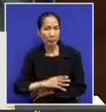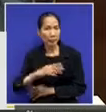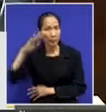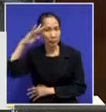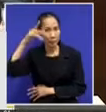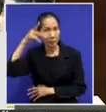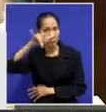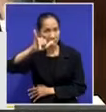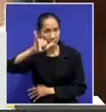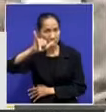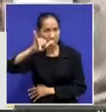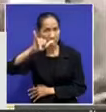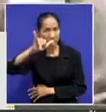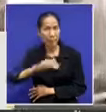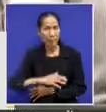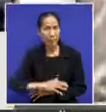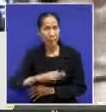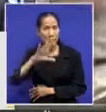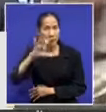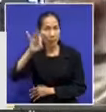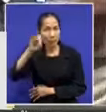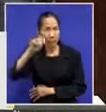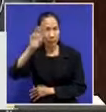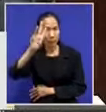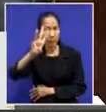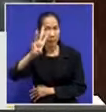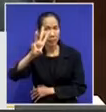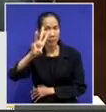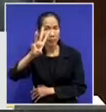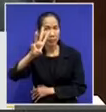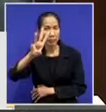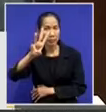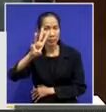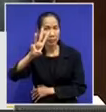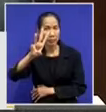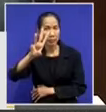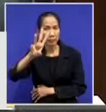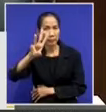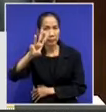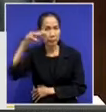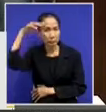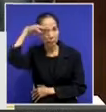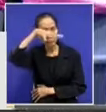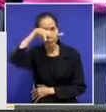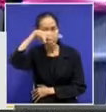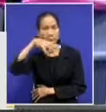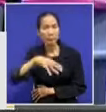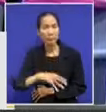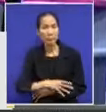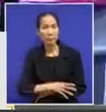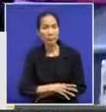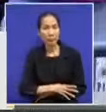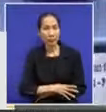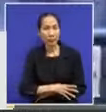พลเอกประยุทธ์จันโอชาครับ 586นายสมพงษ์อมรวิวัฒน์ นายธนาธรจึงรุ่งเรืองกิ